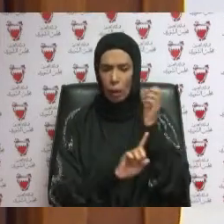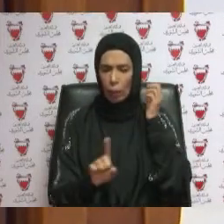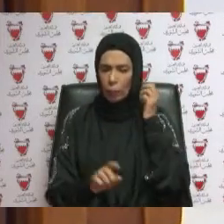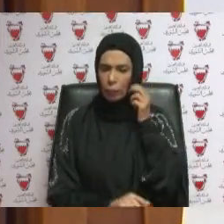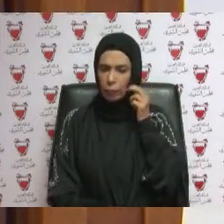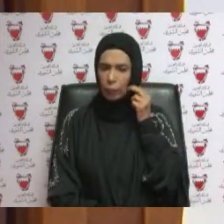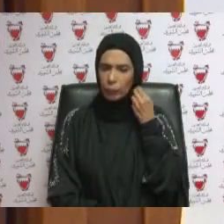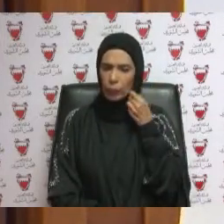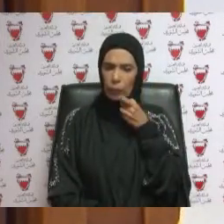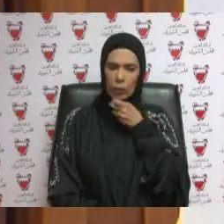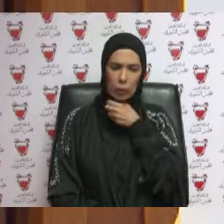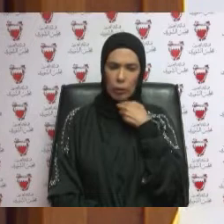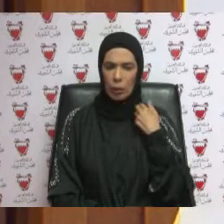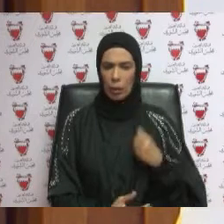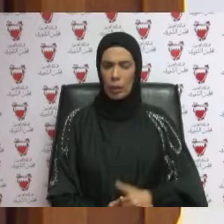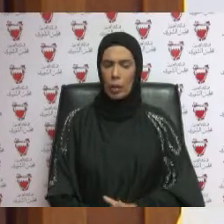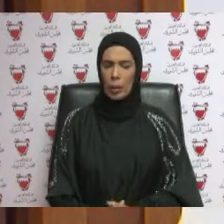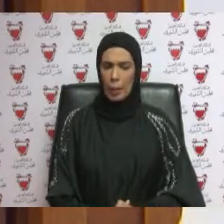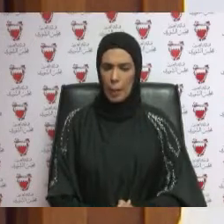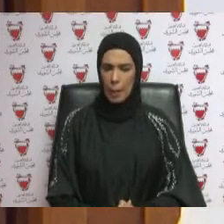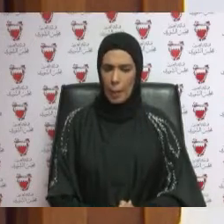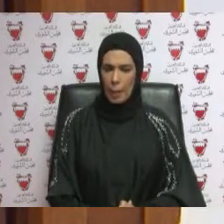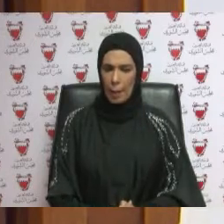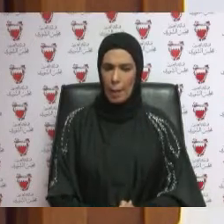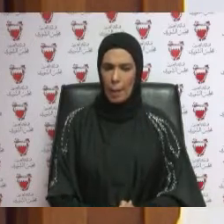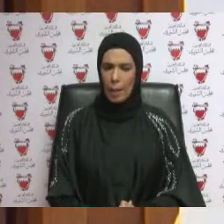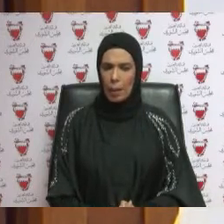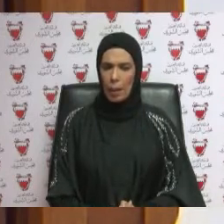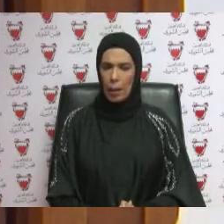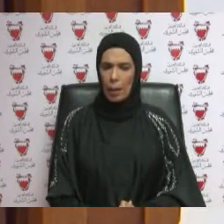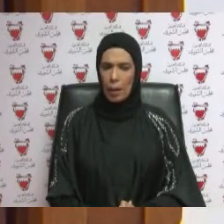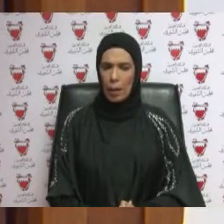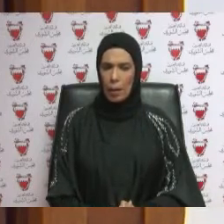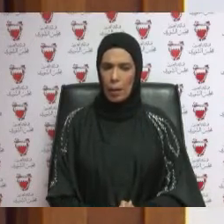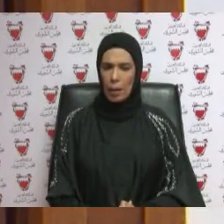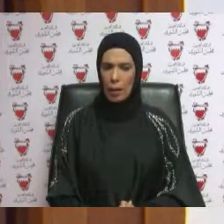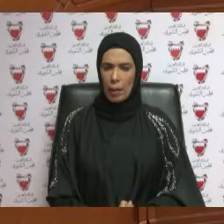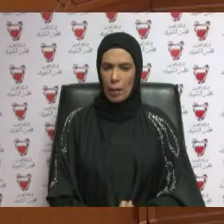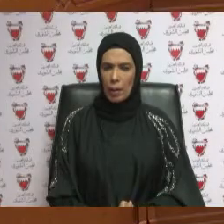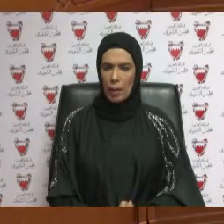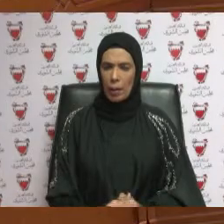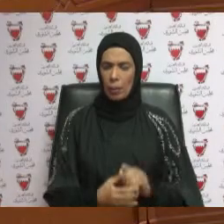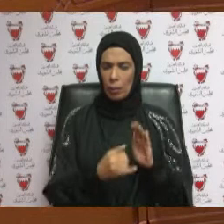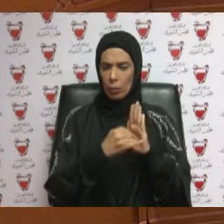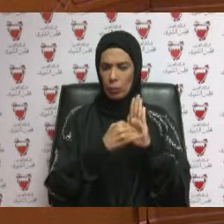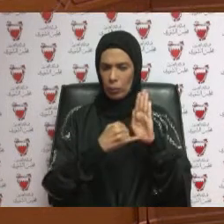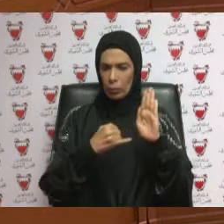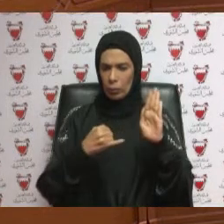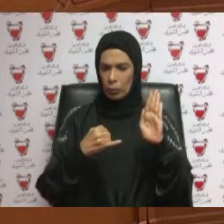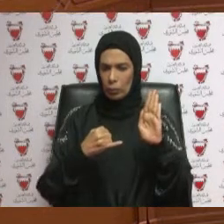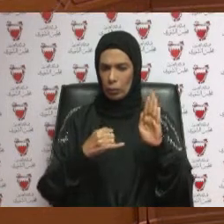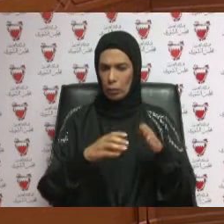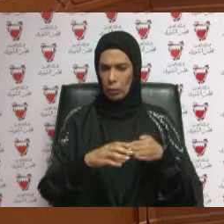فأرجو أن يؤخذ هذا الموضوع بعين الاعتبار، وأعتبر هذه الملاحظة